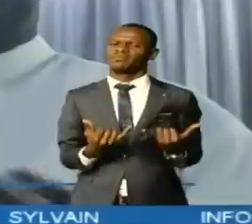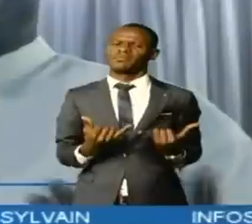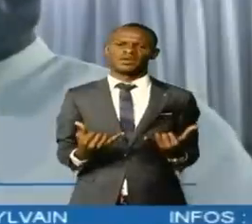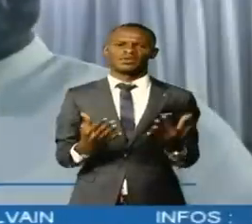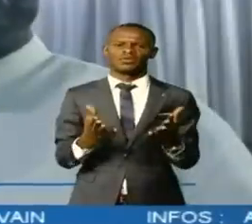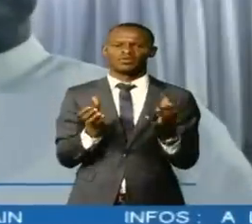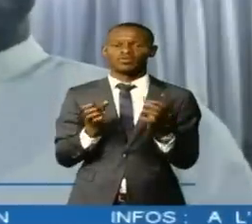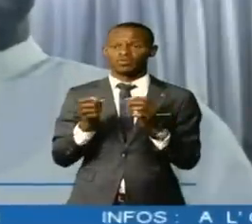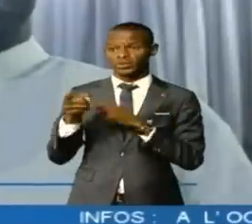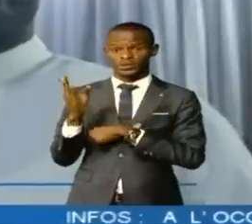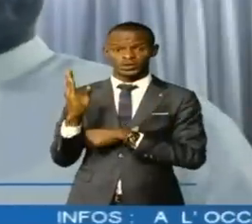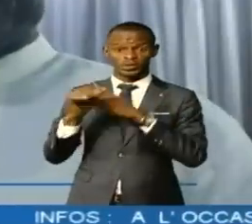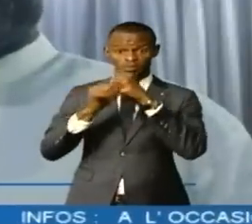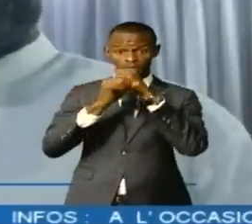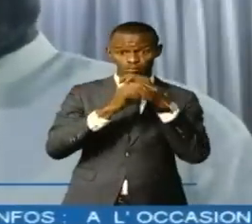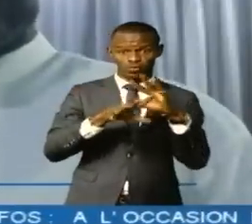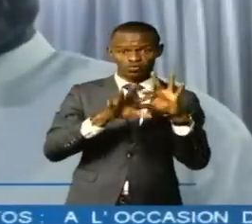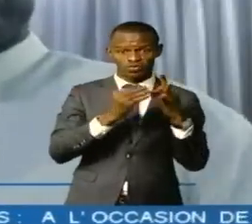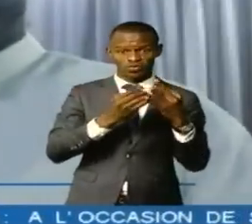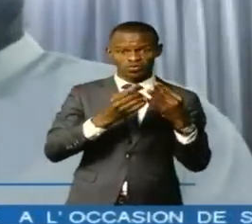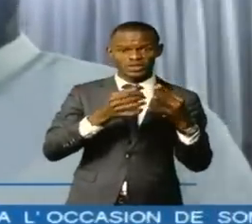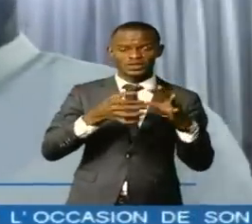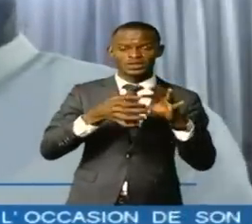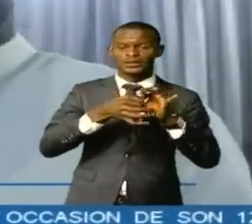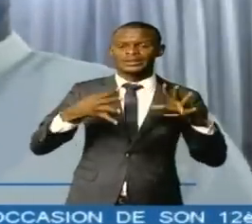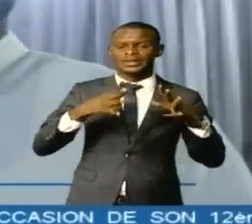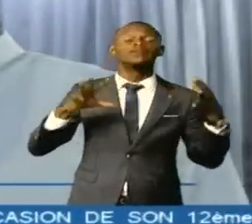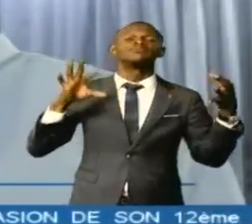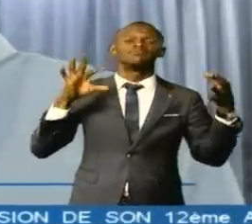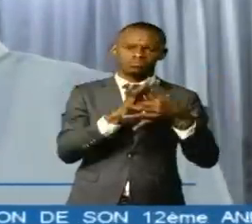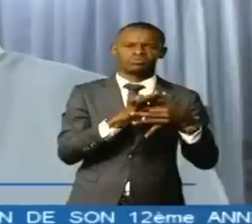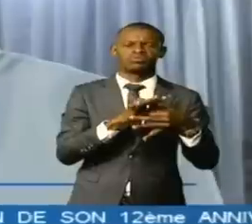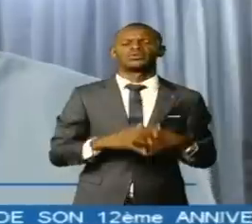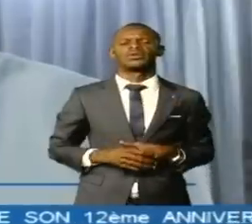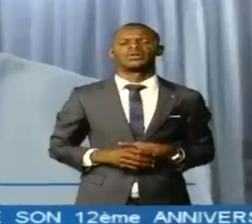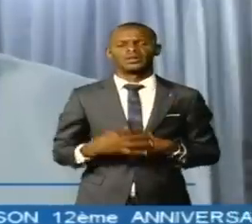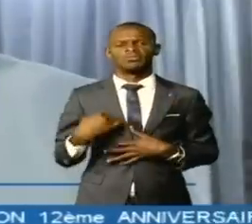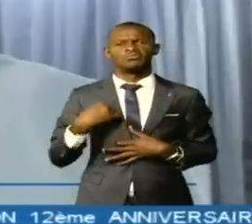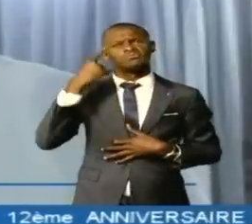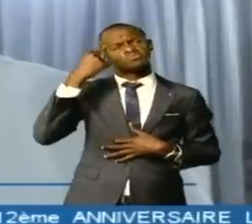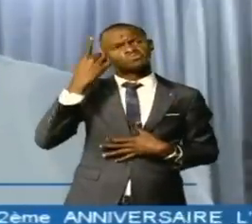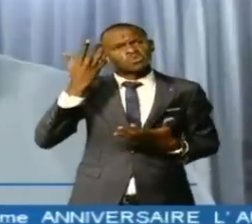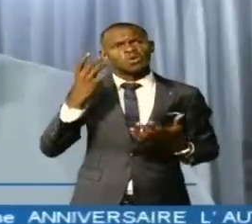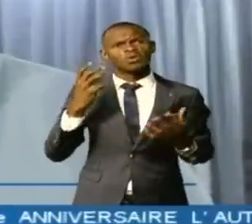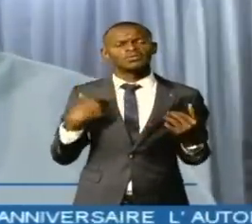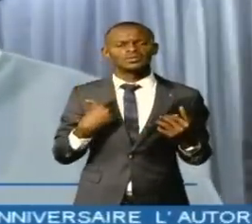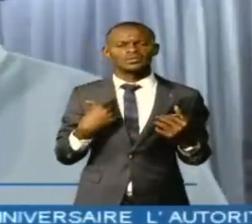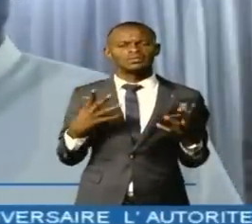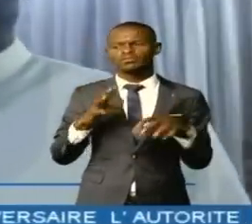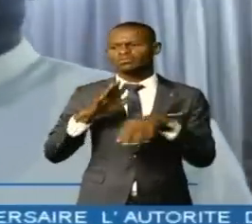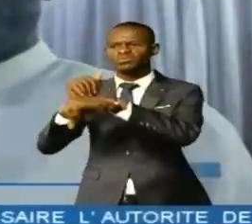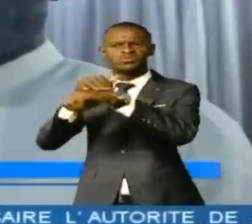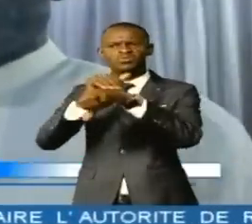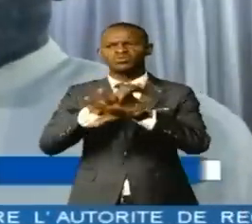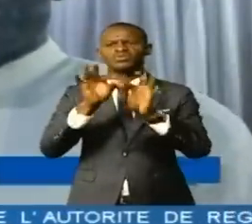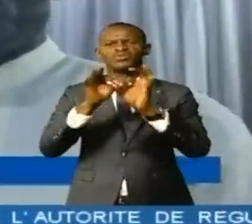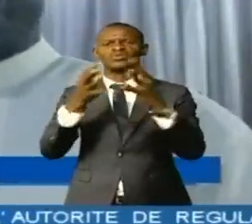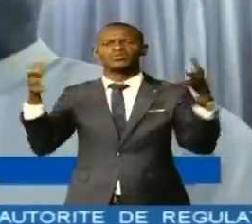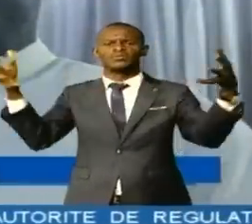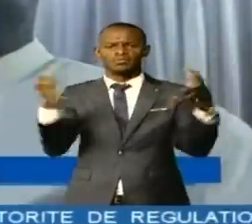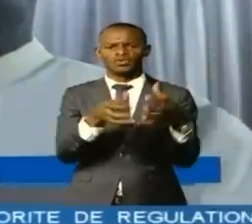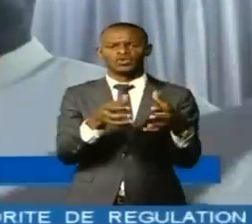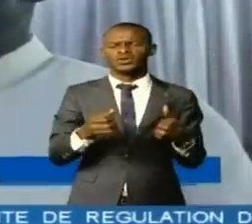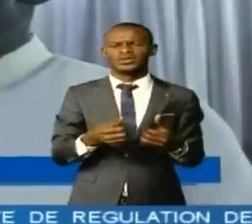Nous voulons l'unité de nos familles. Voilà pourquoi j'ai pensé que nos familles sont disloquées aujourd'hui.